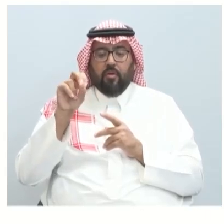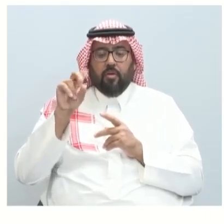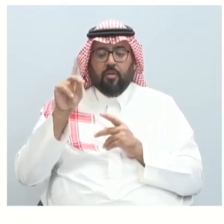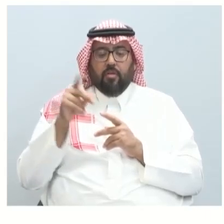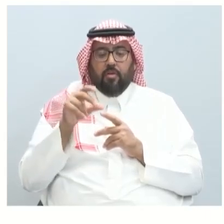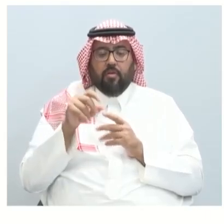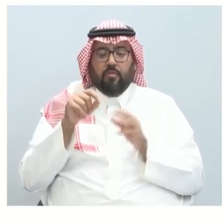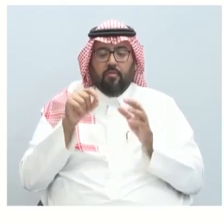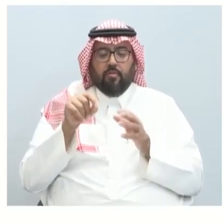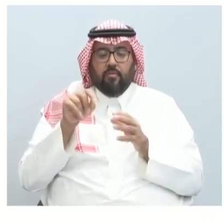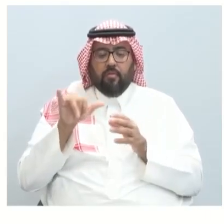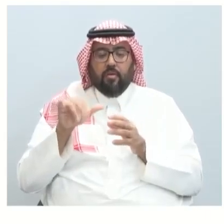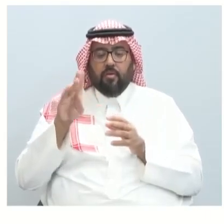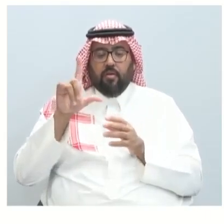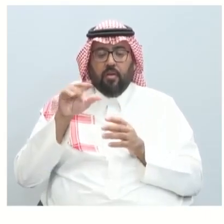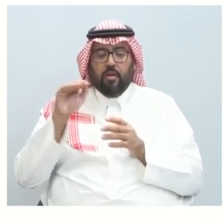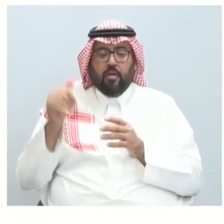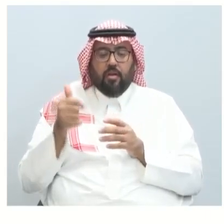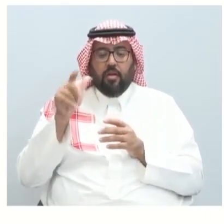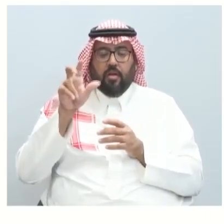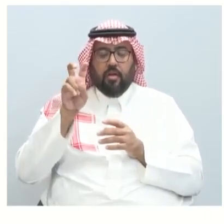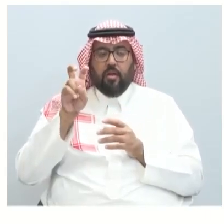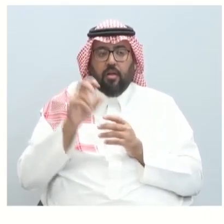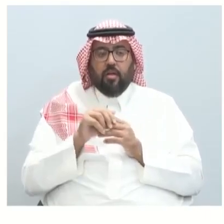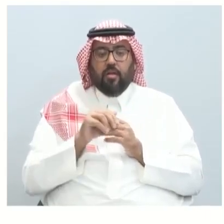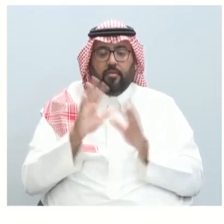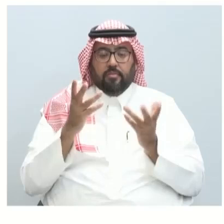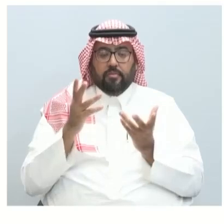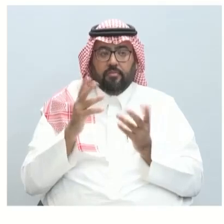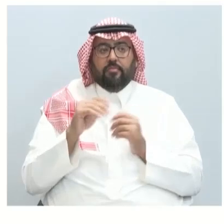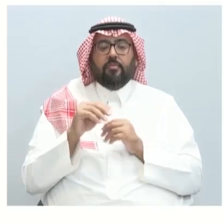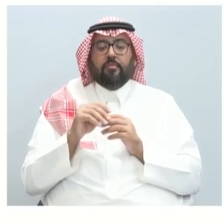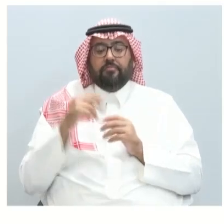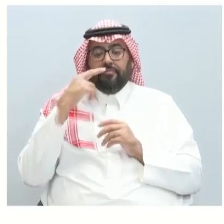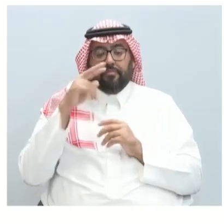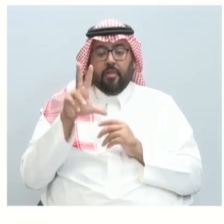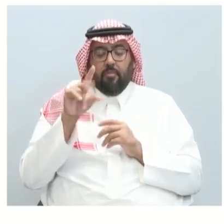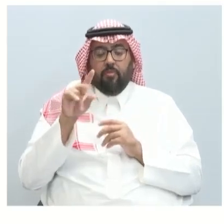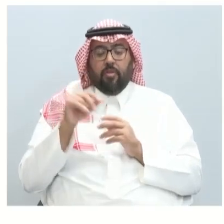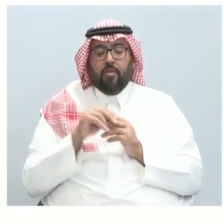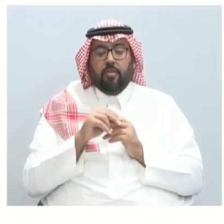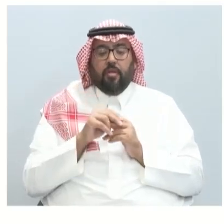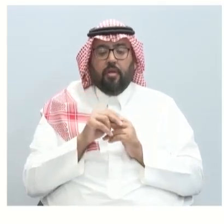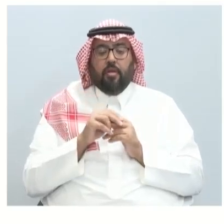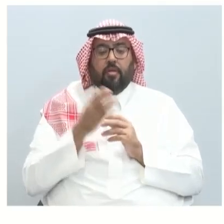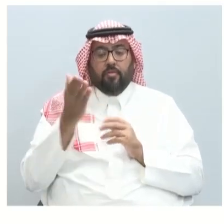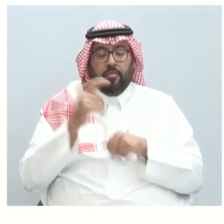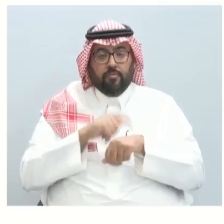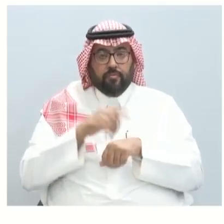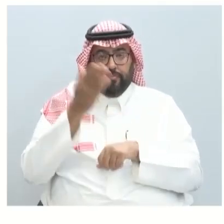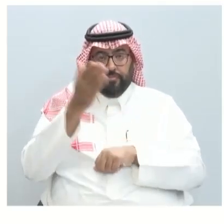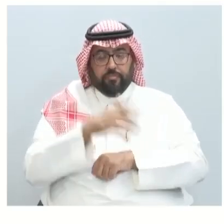نريد ان نصف هل علاقه بين المحيط والقطر هل نستطيع لدينا هنا المحيط ولدينا القطر تفضلي